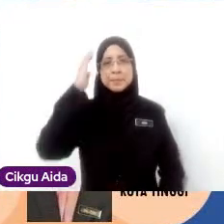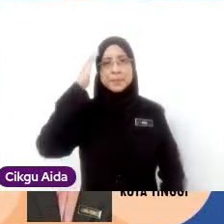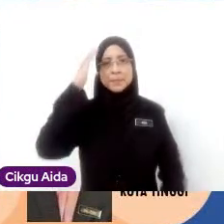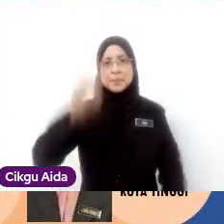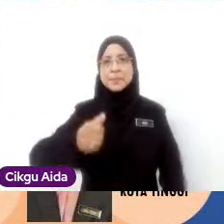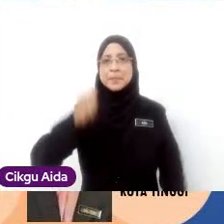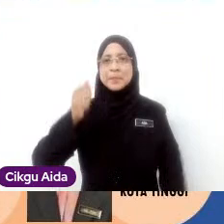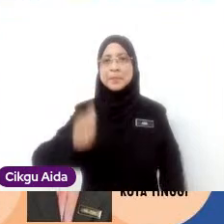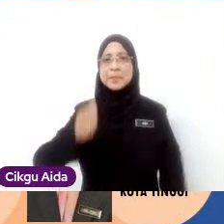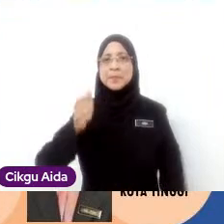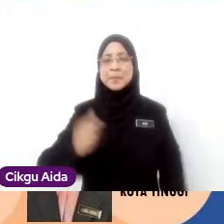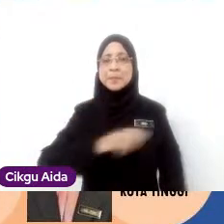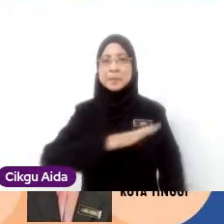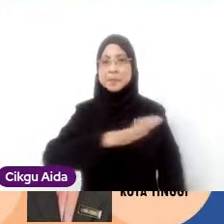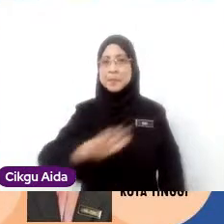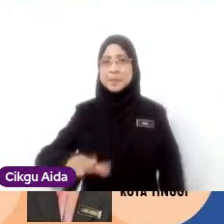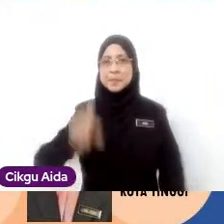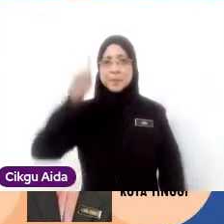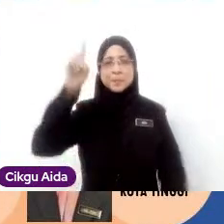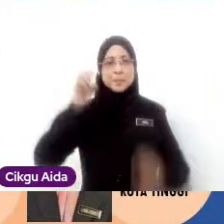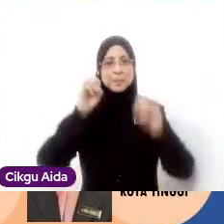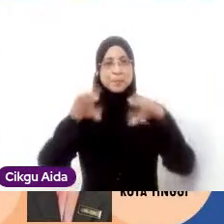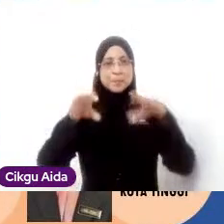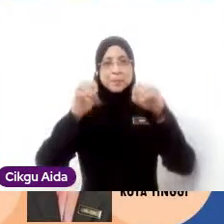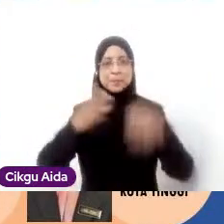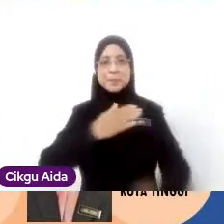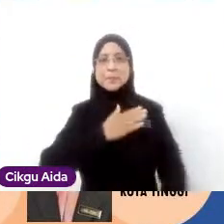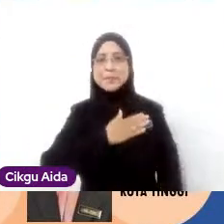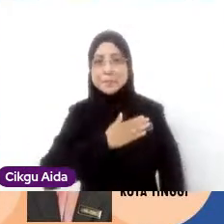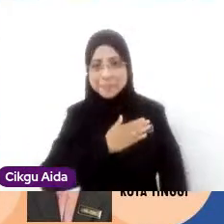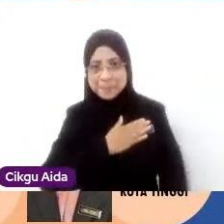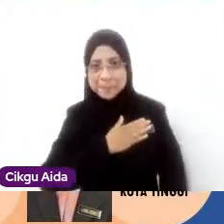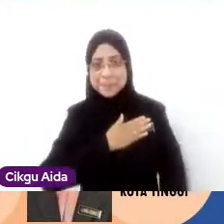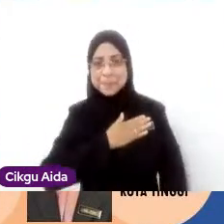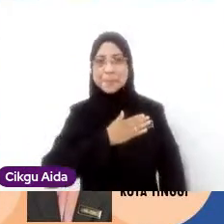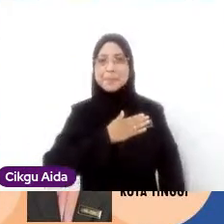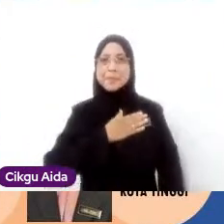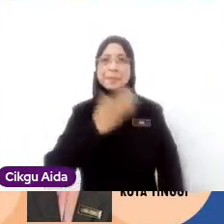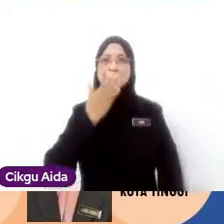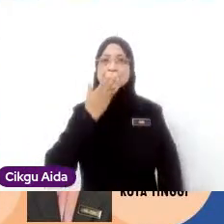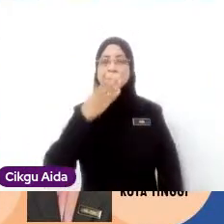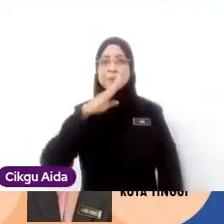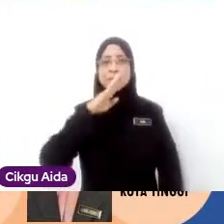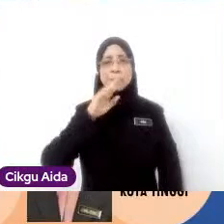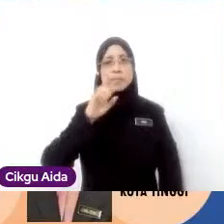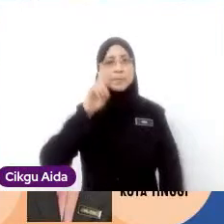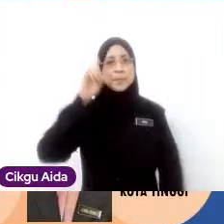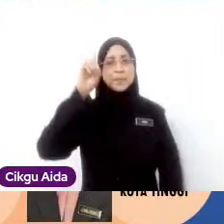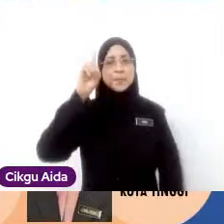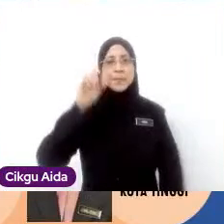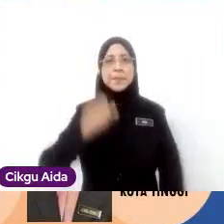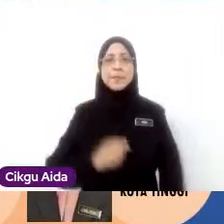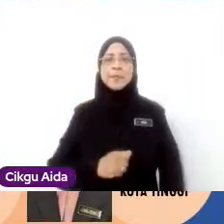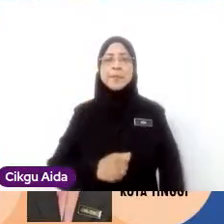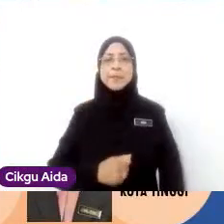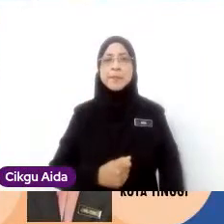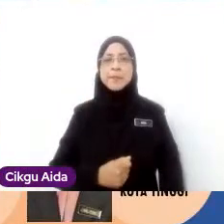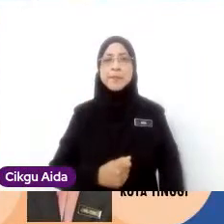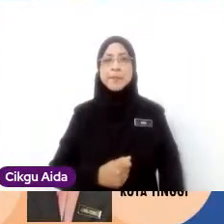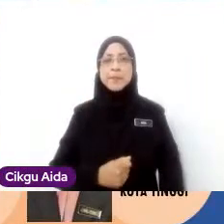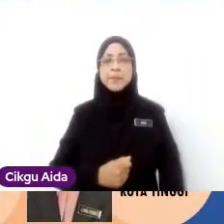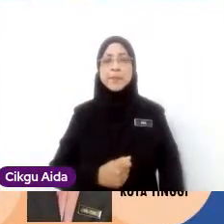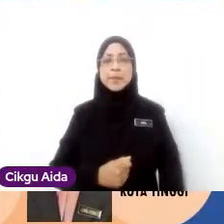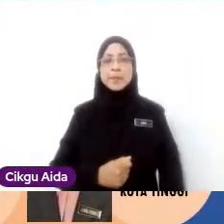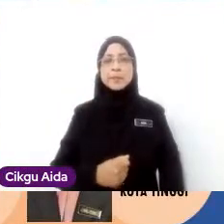Assalamualaikum warahmatullahi wabarakatuh dan salam sejahtera. Bersyukur kita kehadrat ilahi, justeru